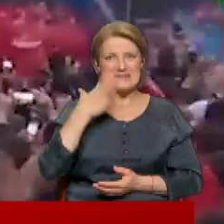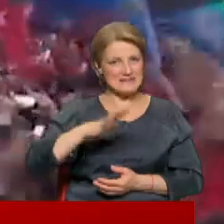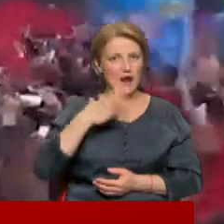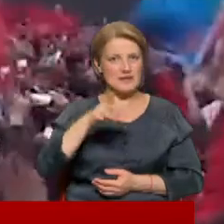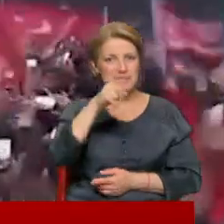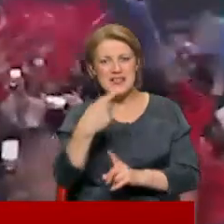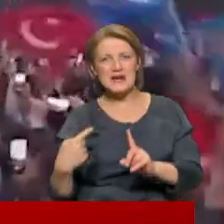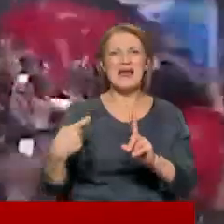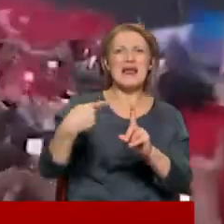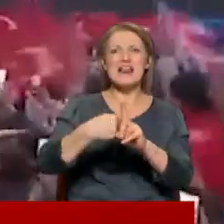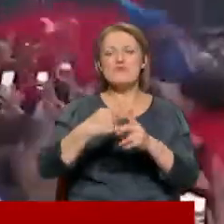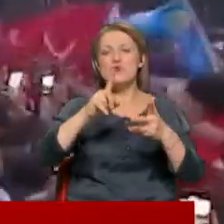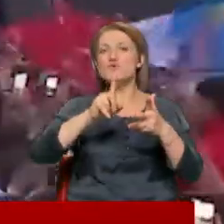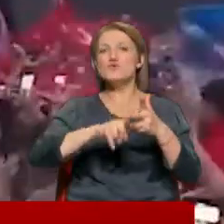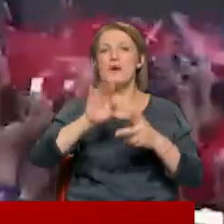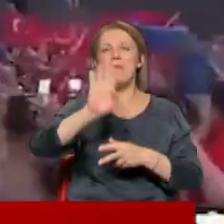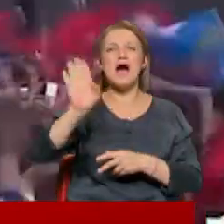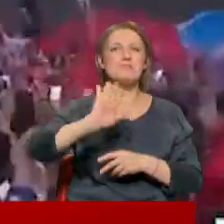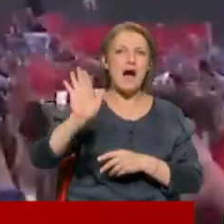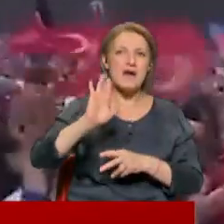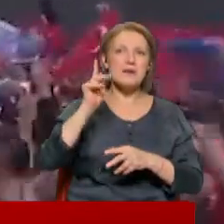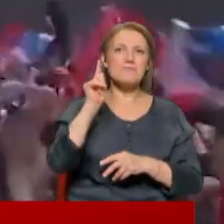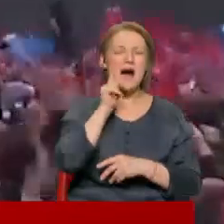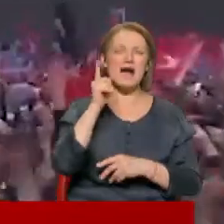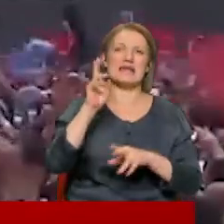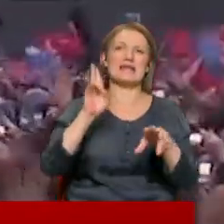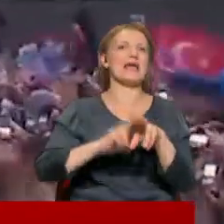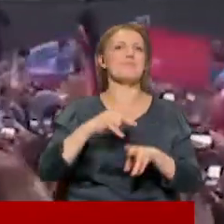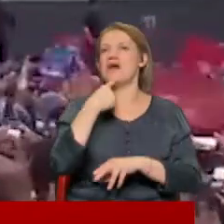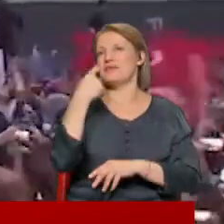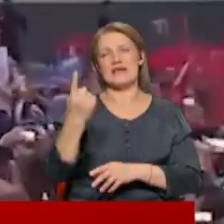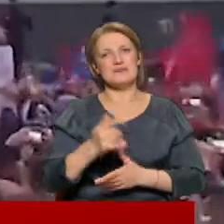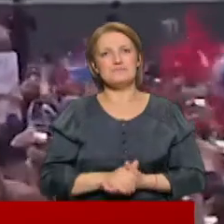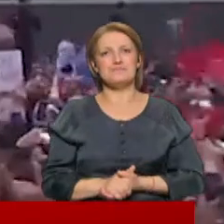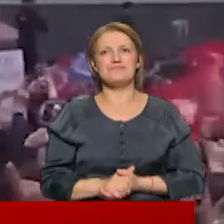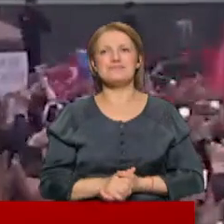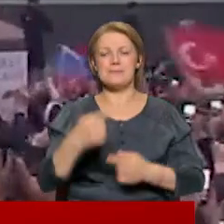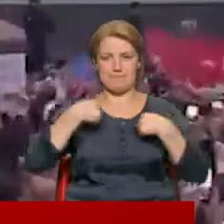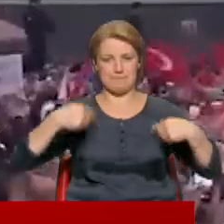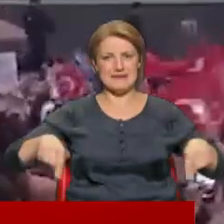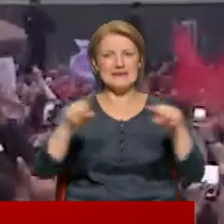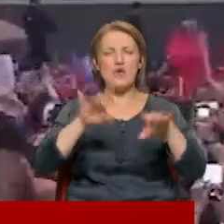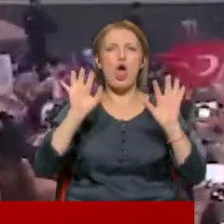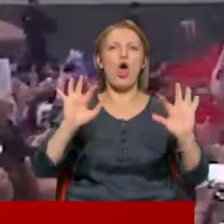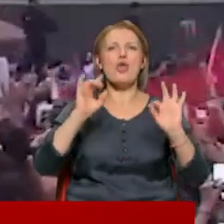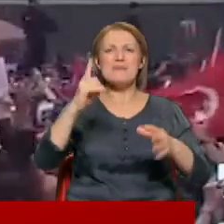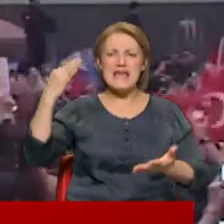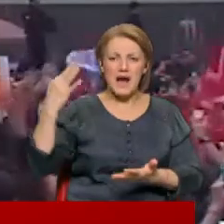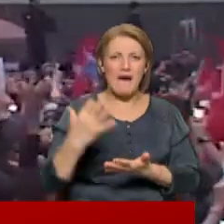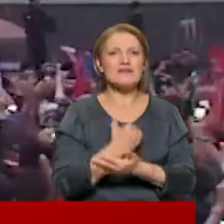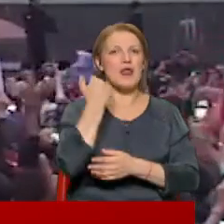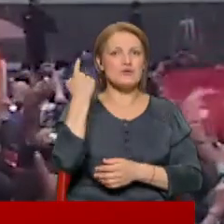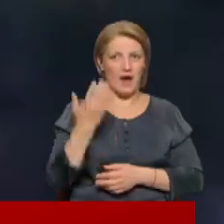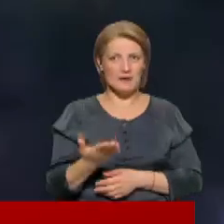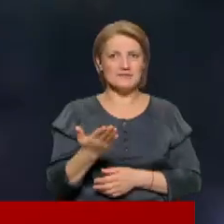İsterseniz buna bir üçüncü bay bay daha ilave edebiliriz. Bay bay bay Kemal. Biz öyle bir kazanacağız